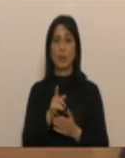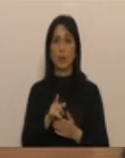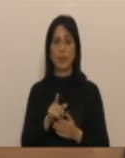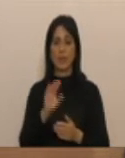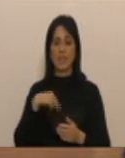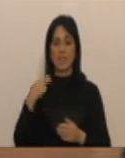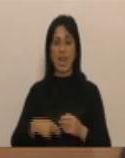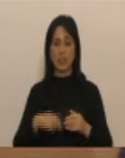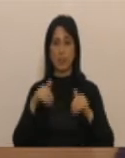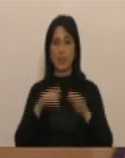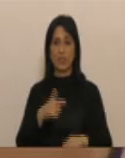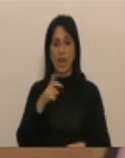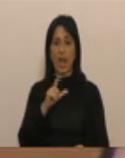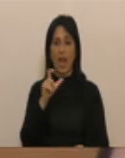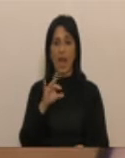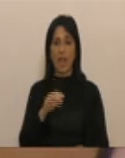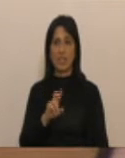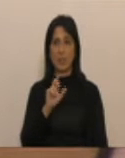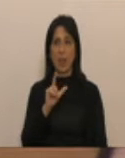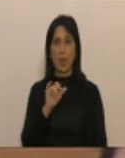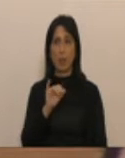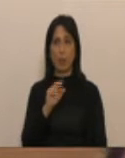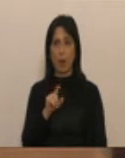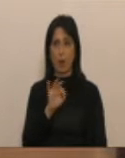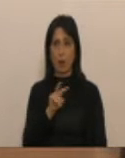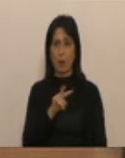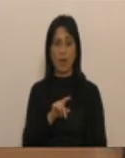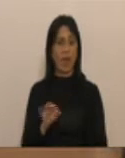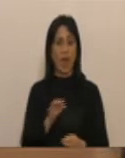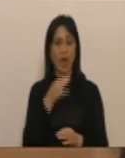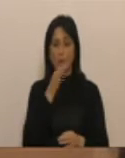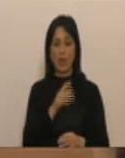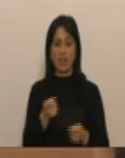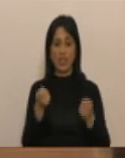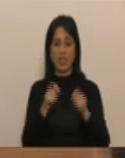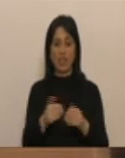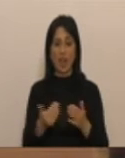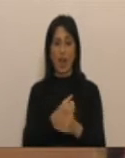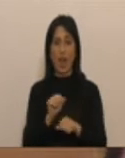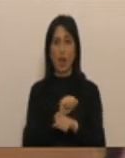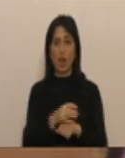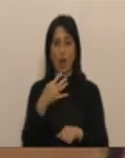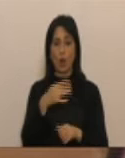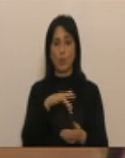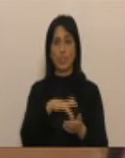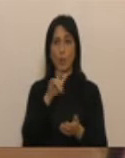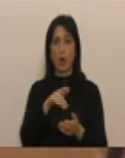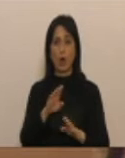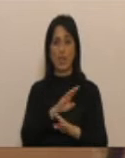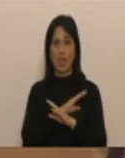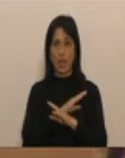სტრასბურგის გადაწყვეტილებას ზაზა გახელაძესთან და ირაკლი ბებუასთან? თქვენ არაფერი არ გითხარით ჩაკეტილ ახალგორზე, სადაც 40-მდე მოქალაქე